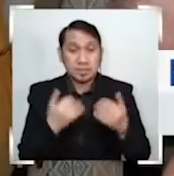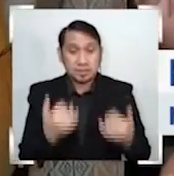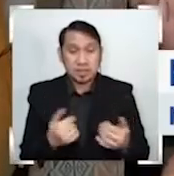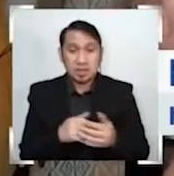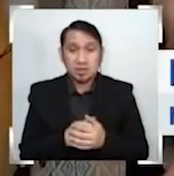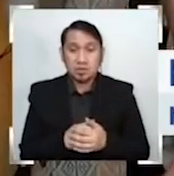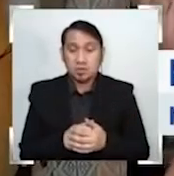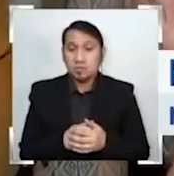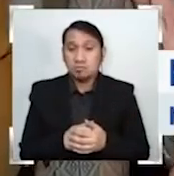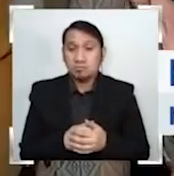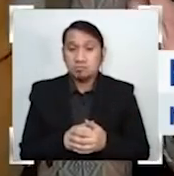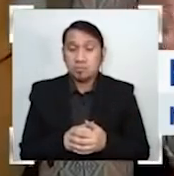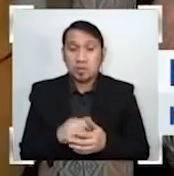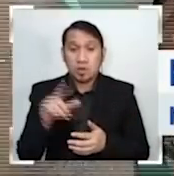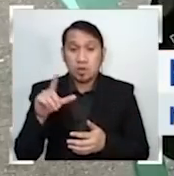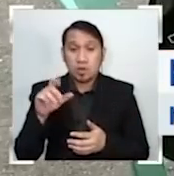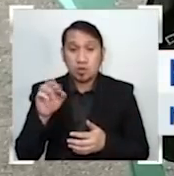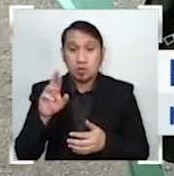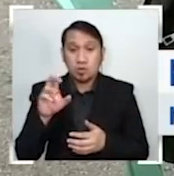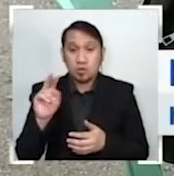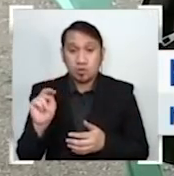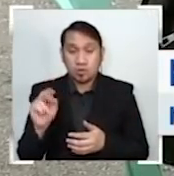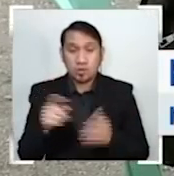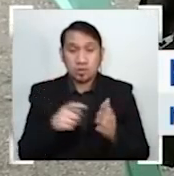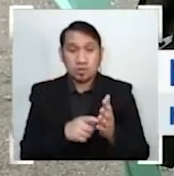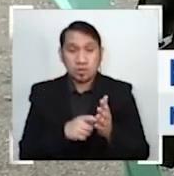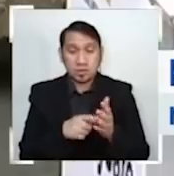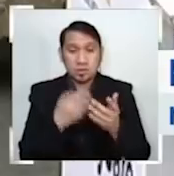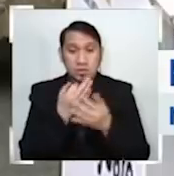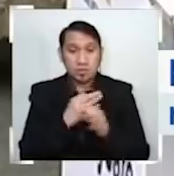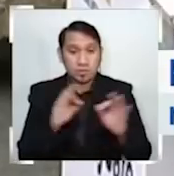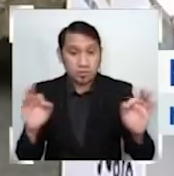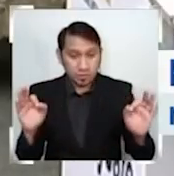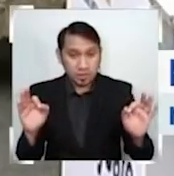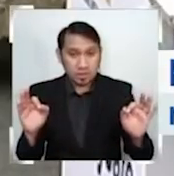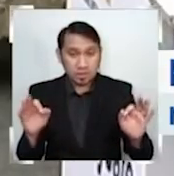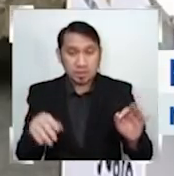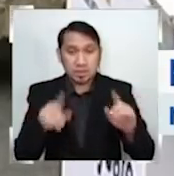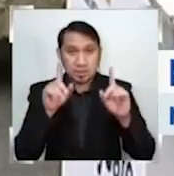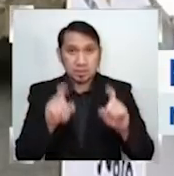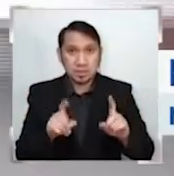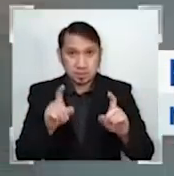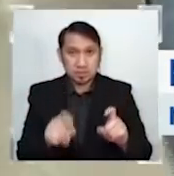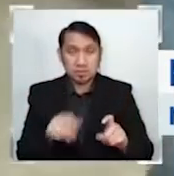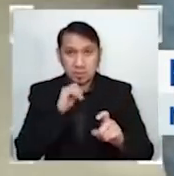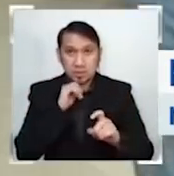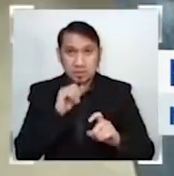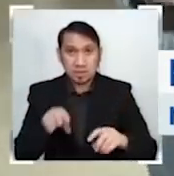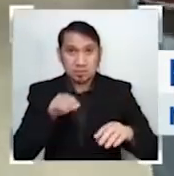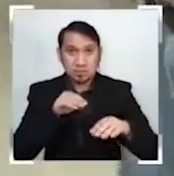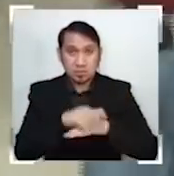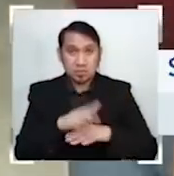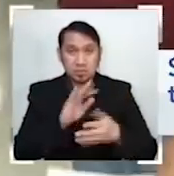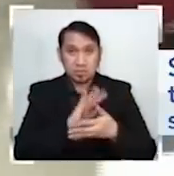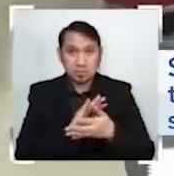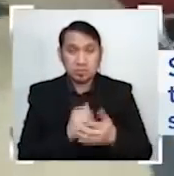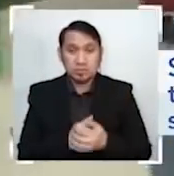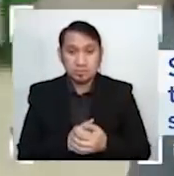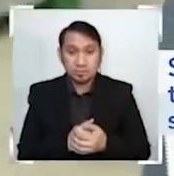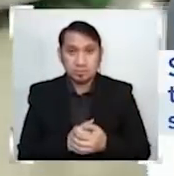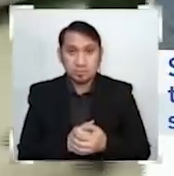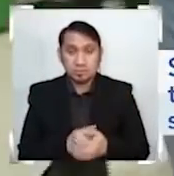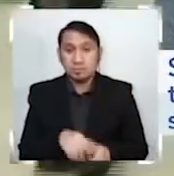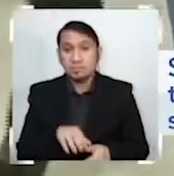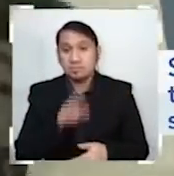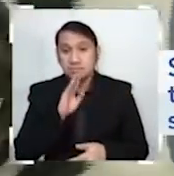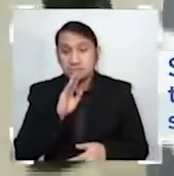Deputy Speaker Lauren Legarde ng mandatory free testing para maiwasan ang hawaan ng COVID-19. Dismayado si Senadora Laila